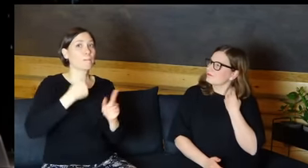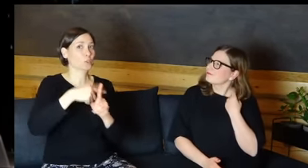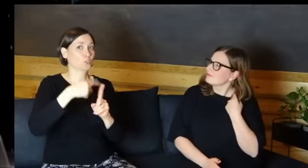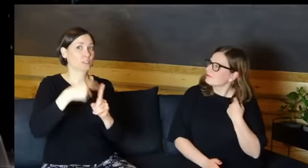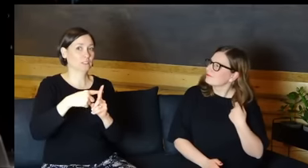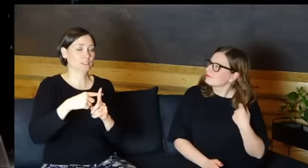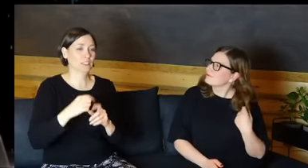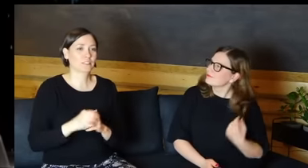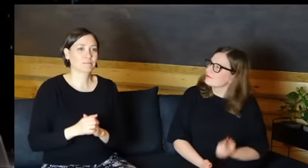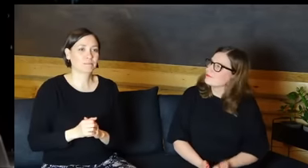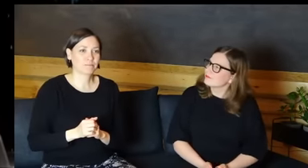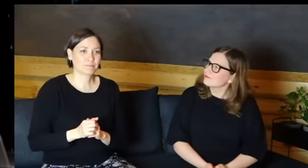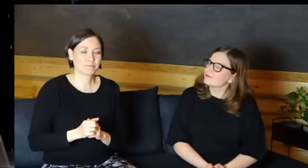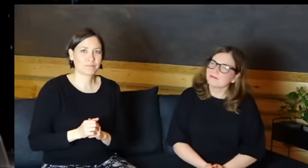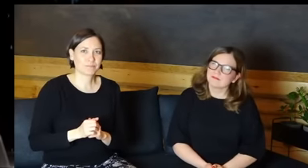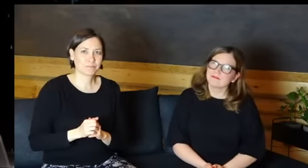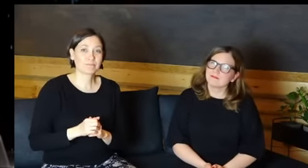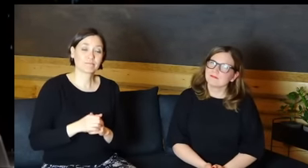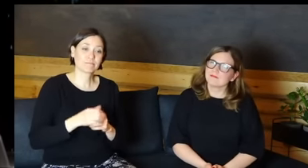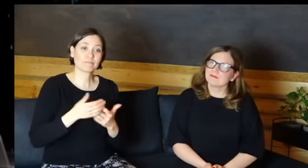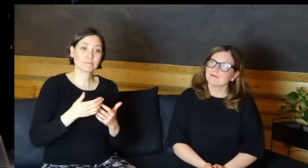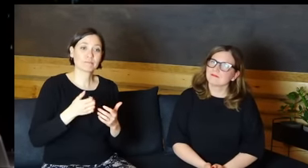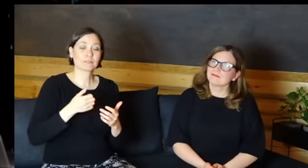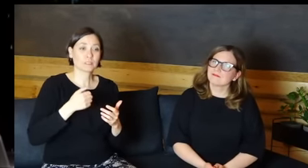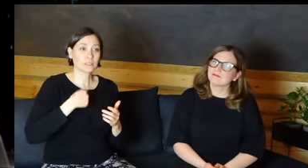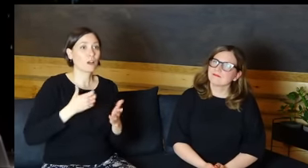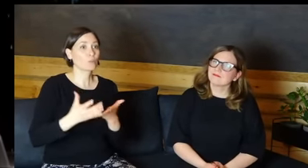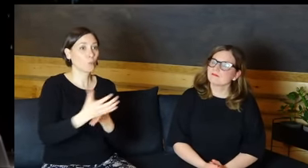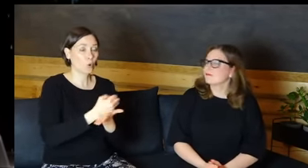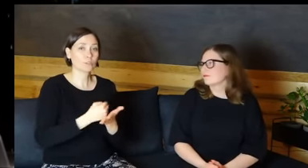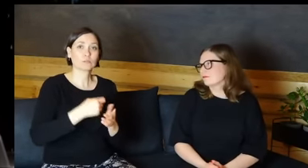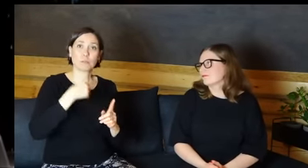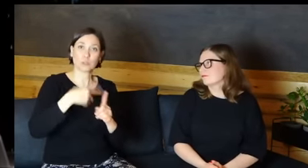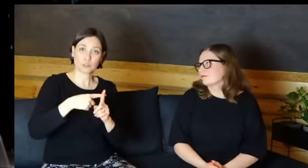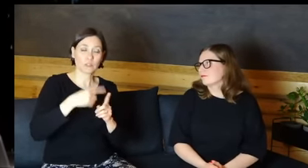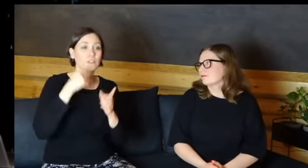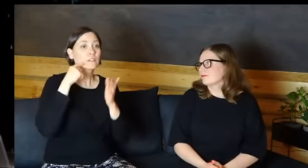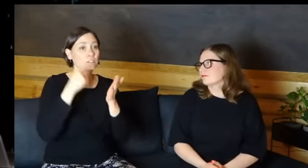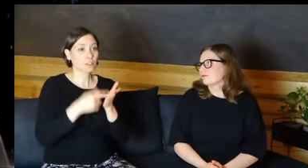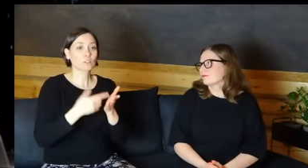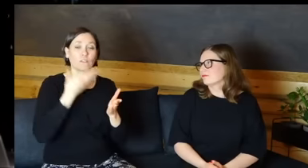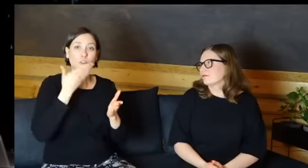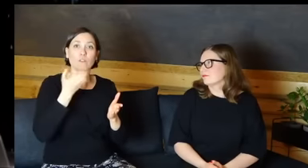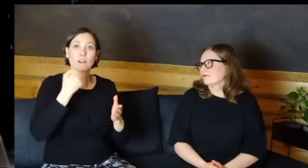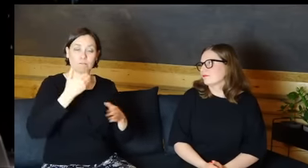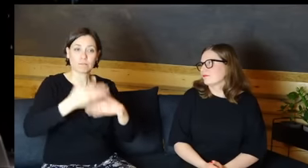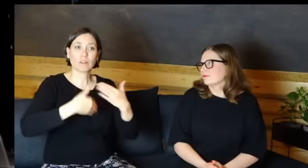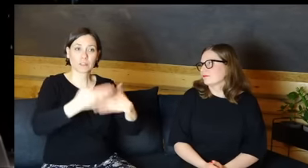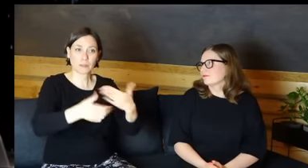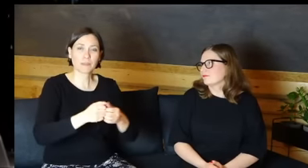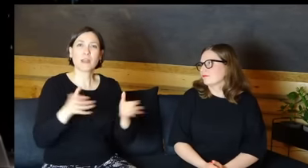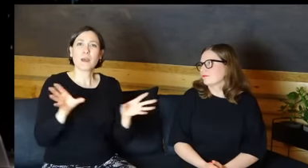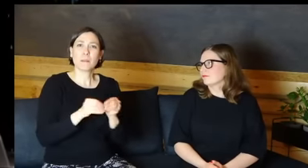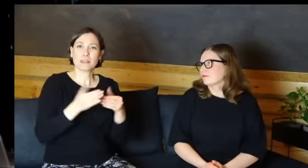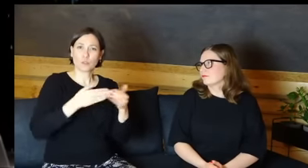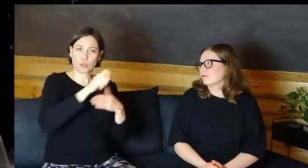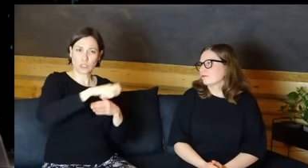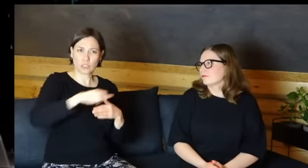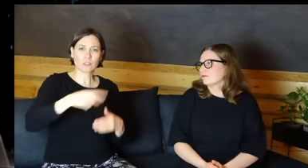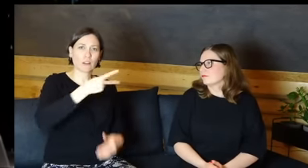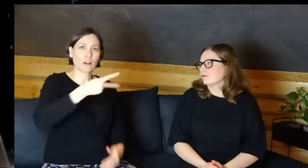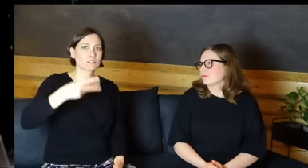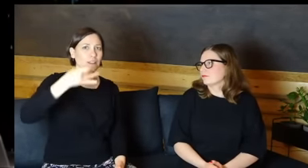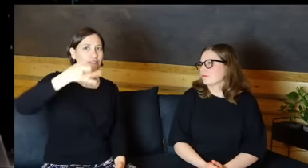tuota, sillä sen turvi on hyvä jatkaa sitten myöskin eteenpäin. Meitä perustavalaisia on tänä päivänä